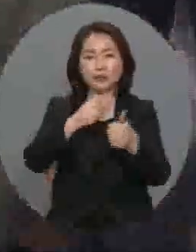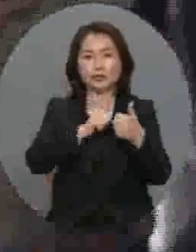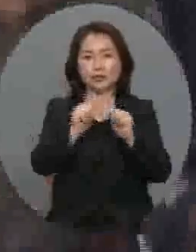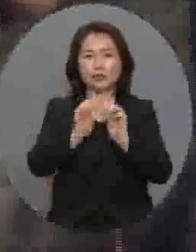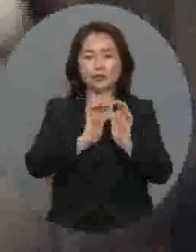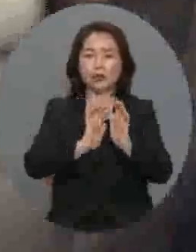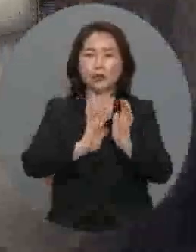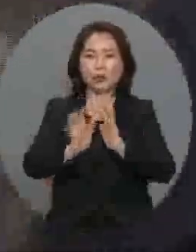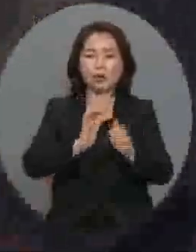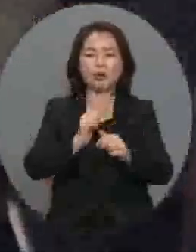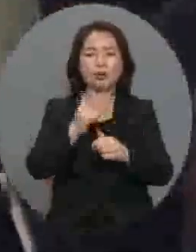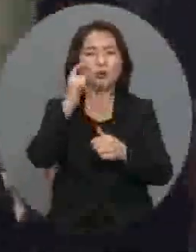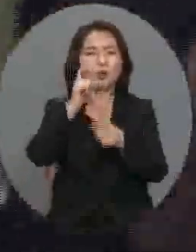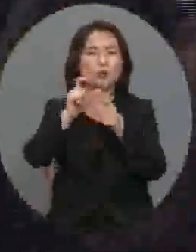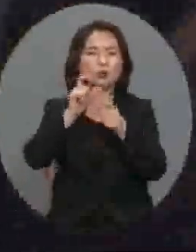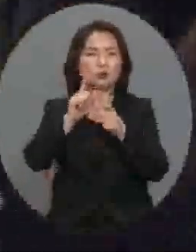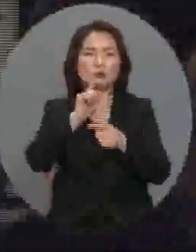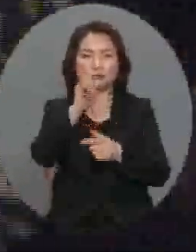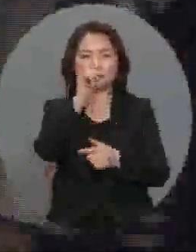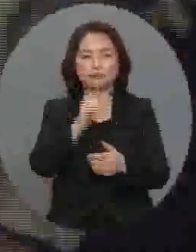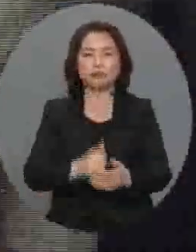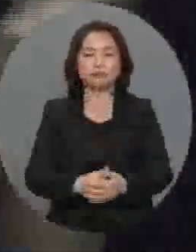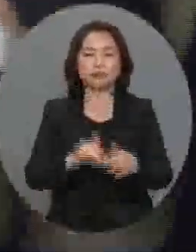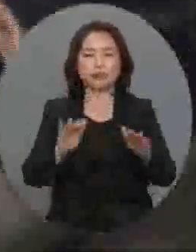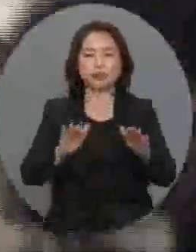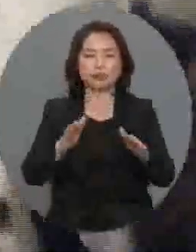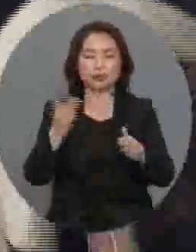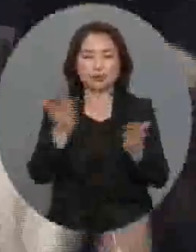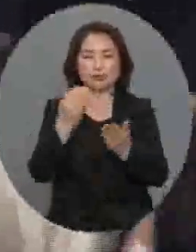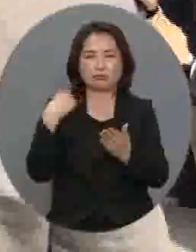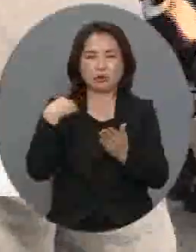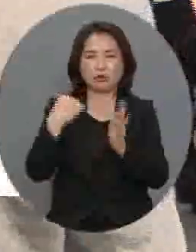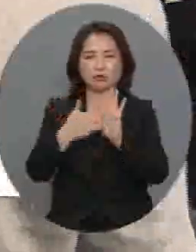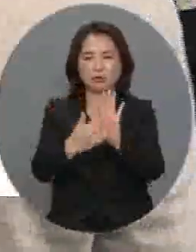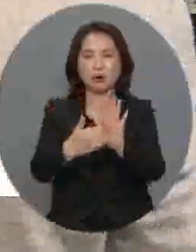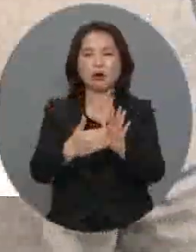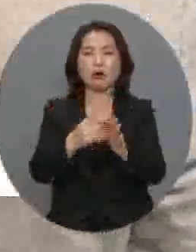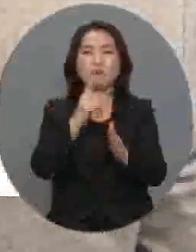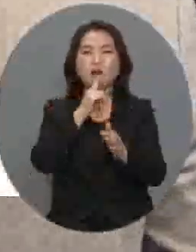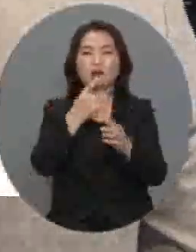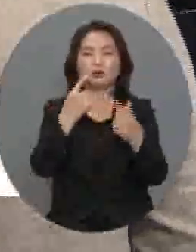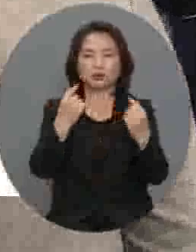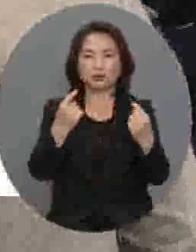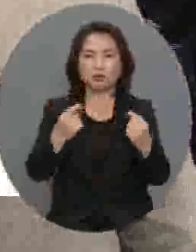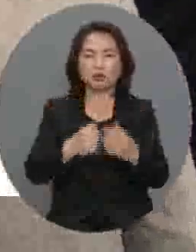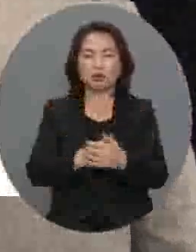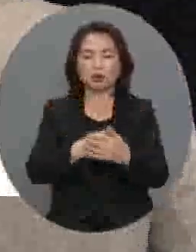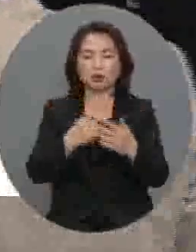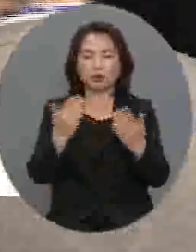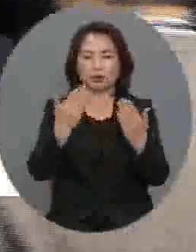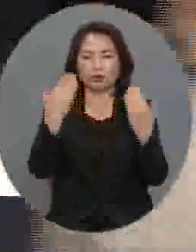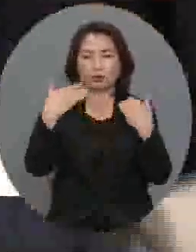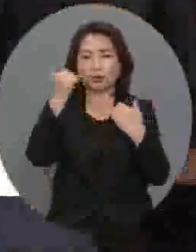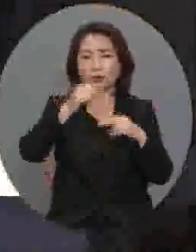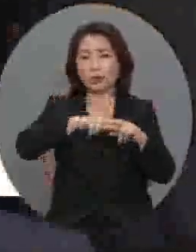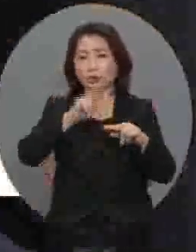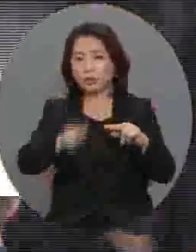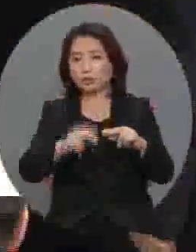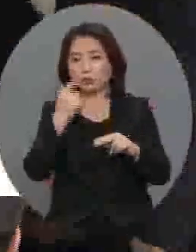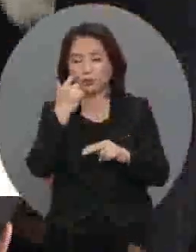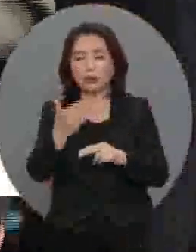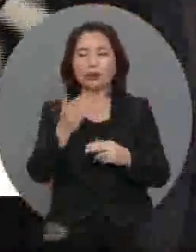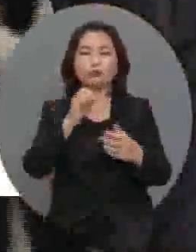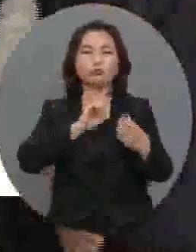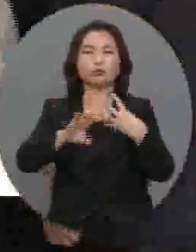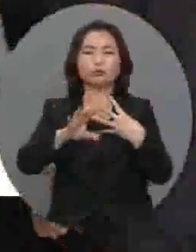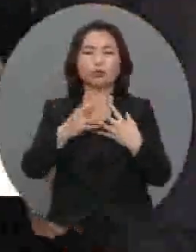등을 고민하겠다고 밝혔습니다. 직을 내걸고 맡겠다고 한 발언과 관련해 총장직을 사퇴할 것이냐는